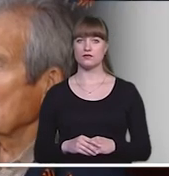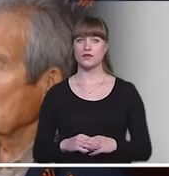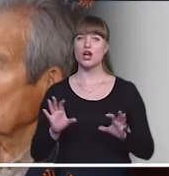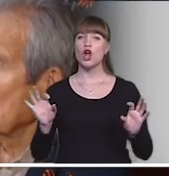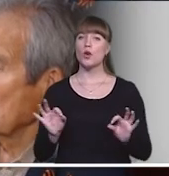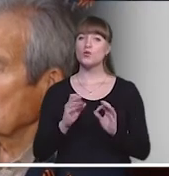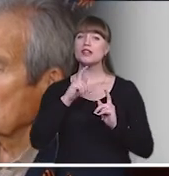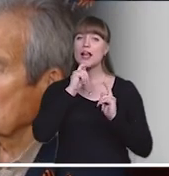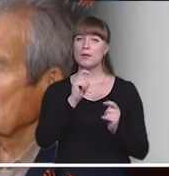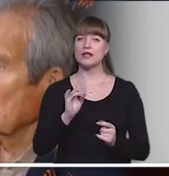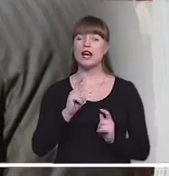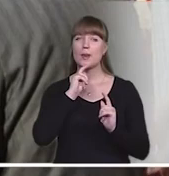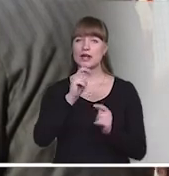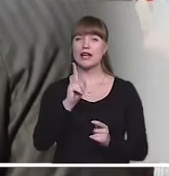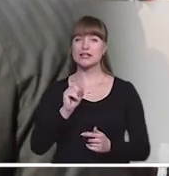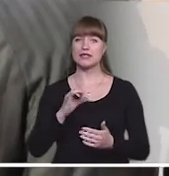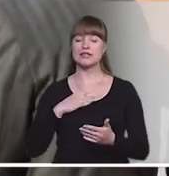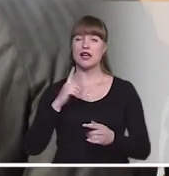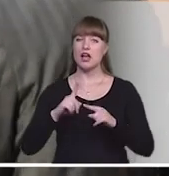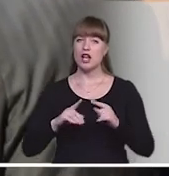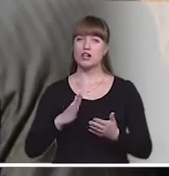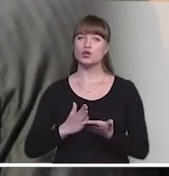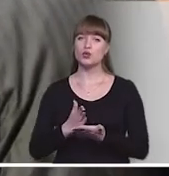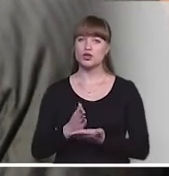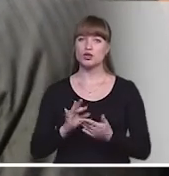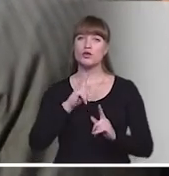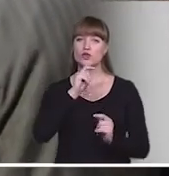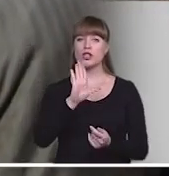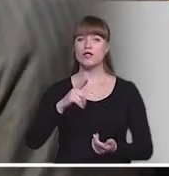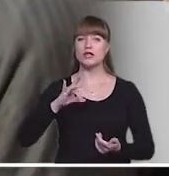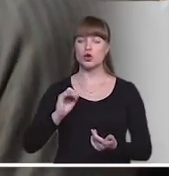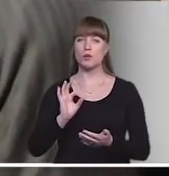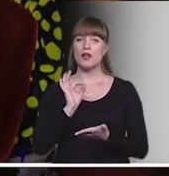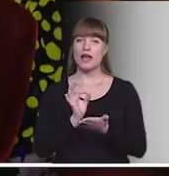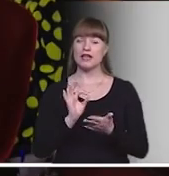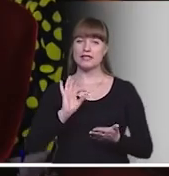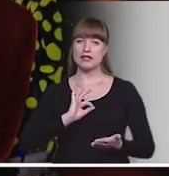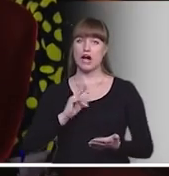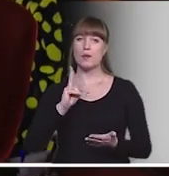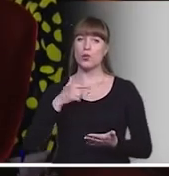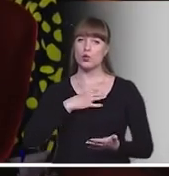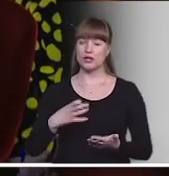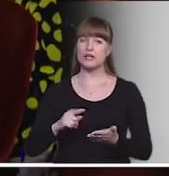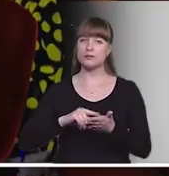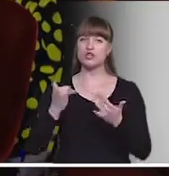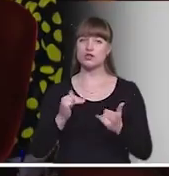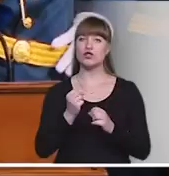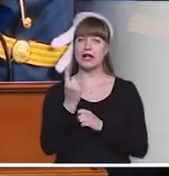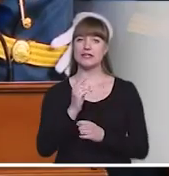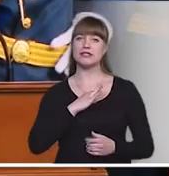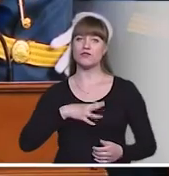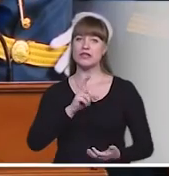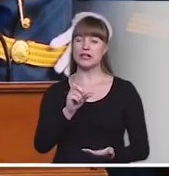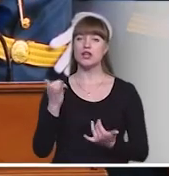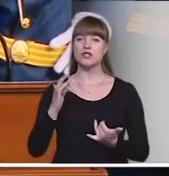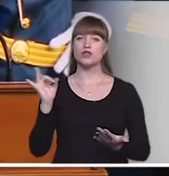К музыкальным подаркам награды за ратную службу их вручает Василий Голубев. Знаком губернатора отмечены сегодня 11 ветеранов.